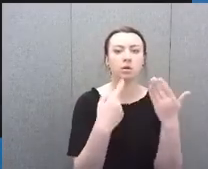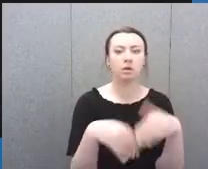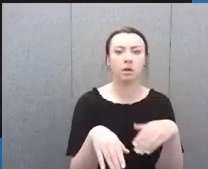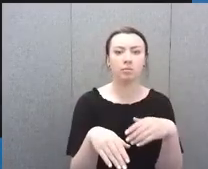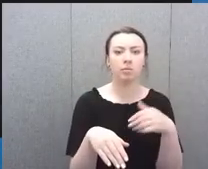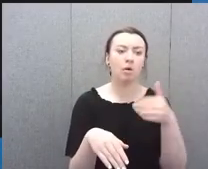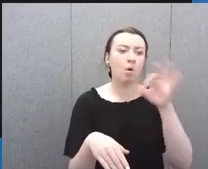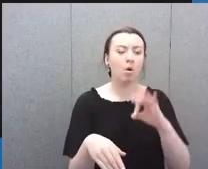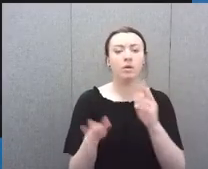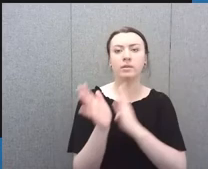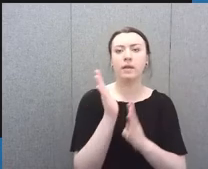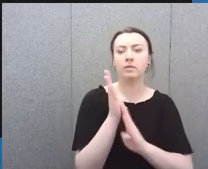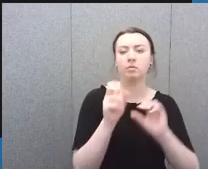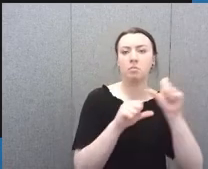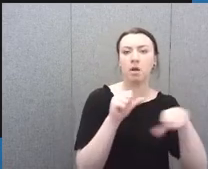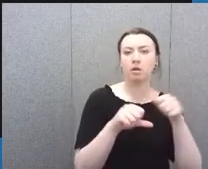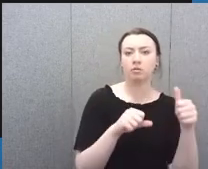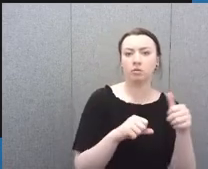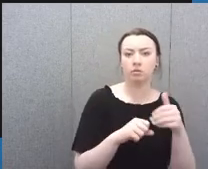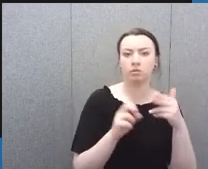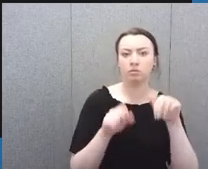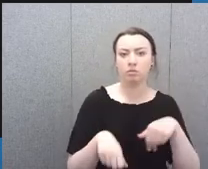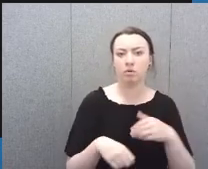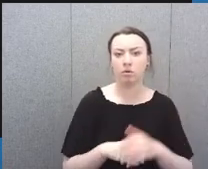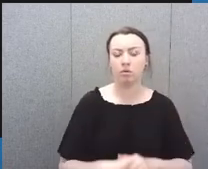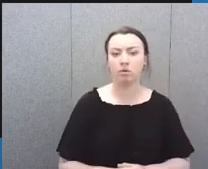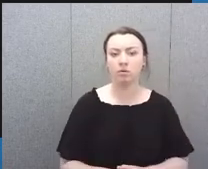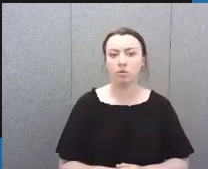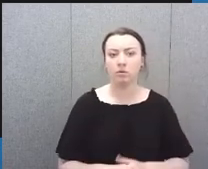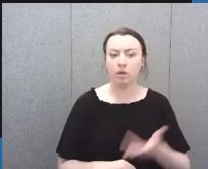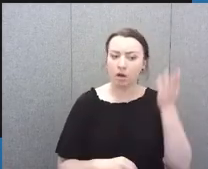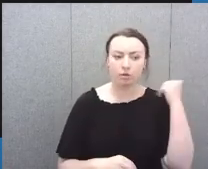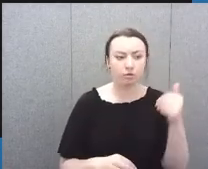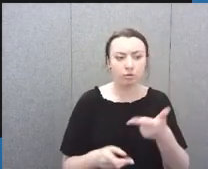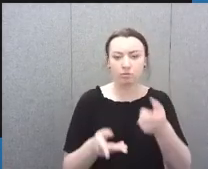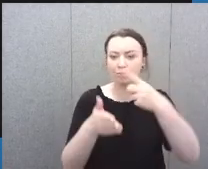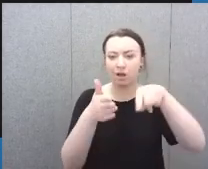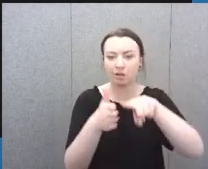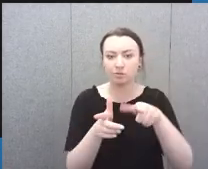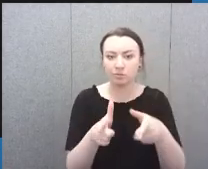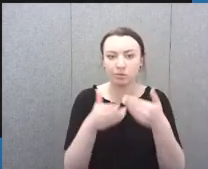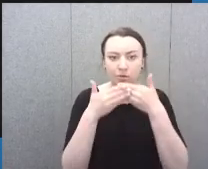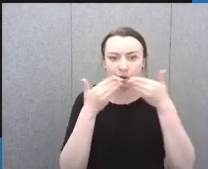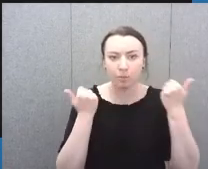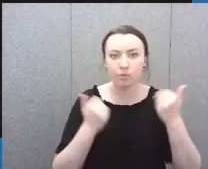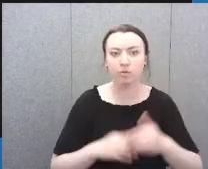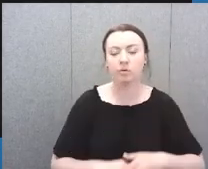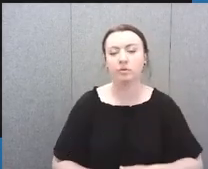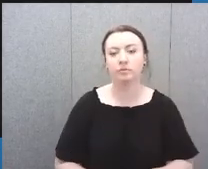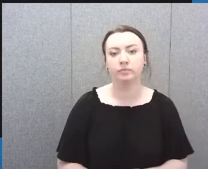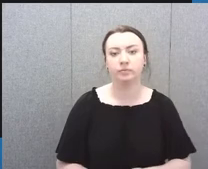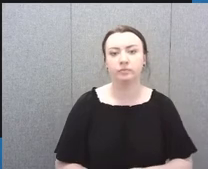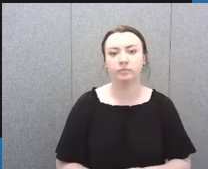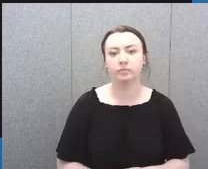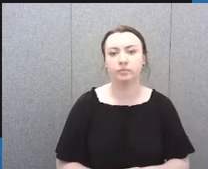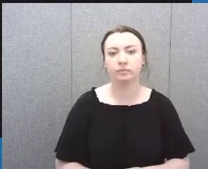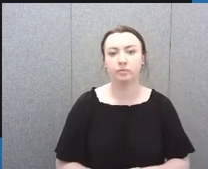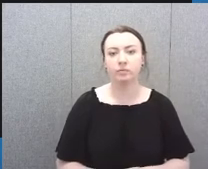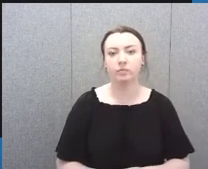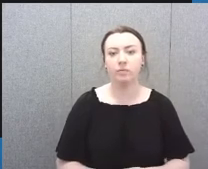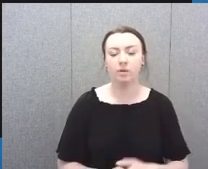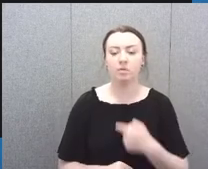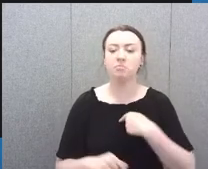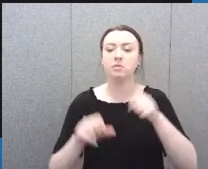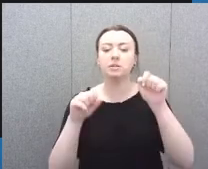Хорошо, у нас конфликт был в 1990 году, и у нас тут вопрос гендерного равенства и женщин вообще не возникал в то